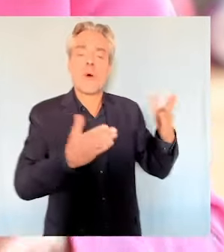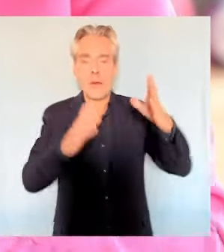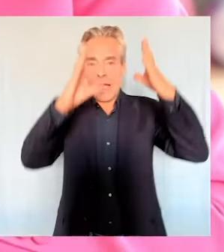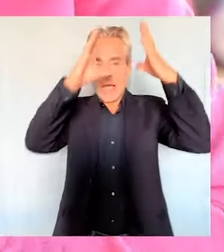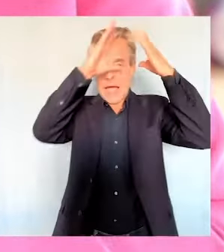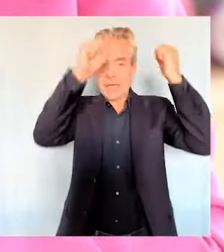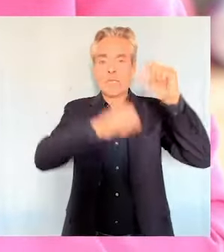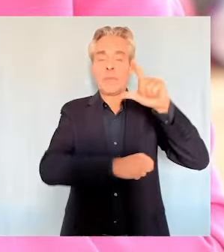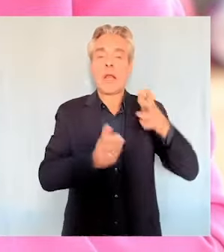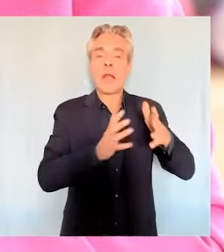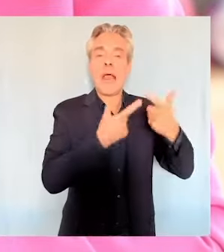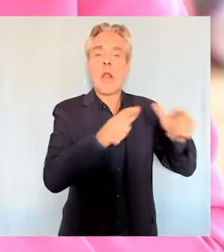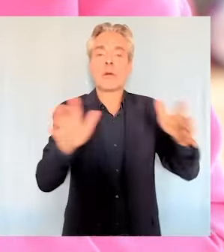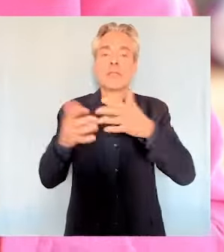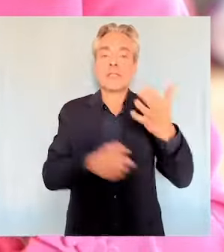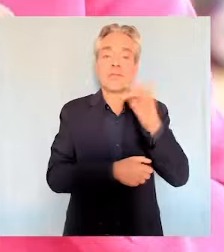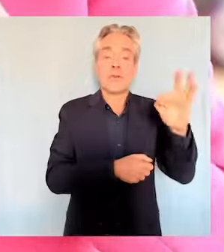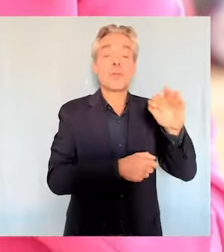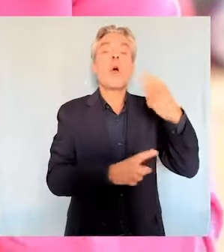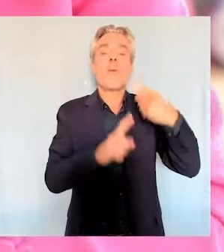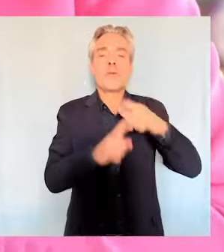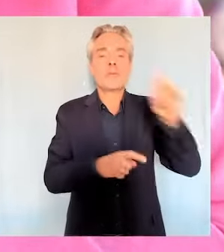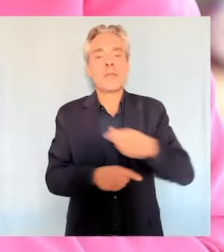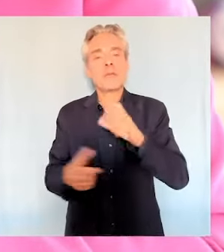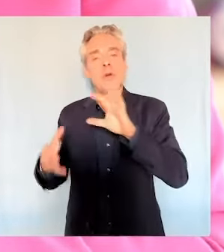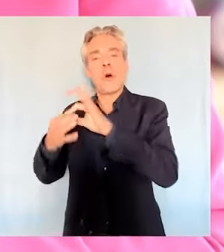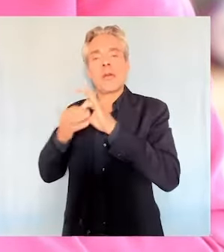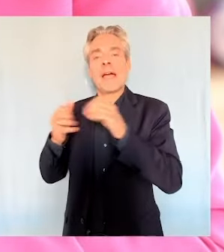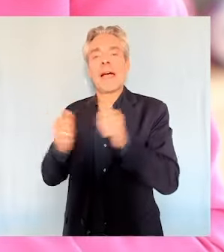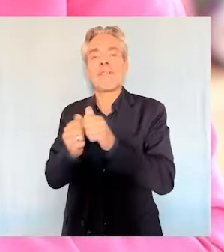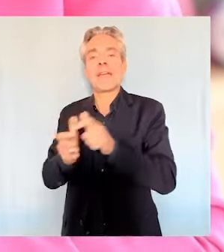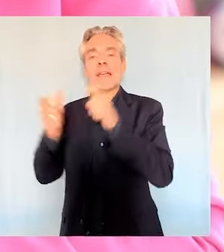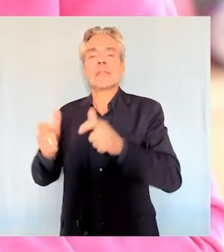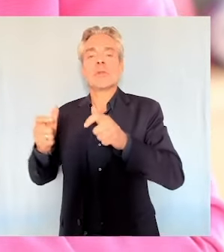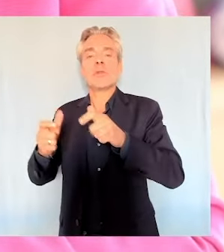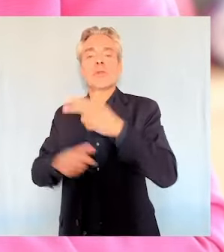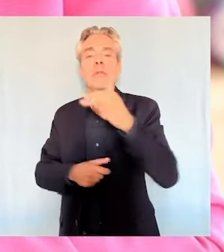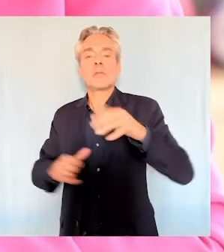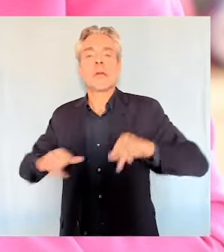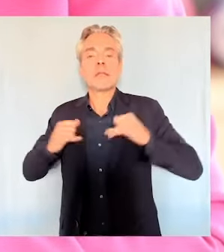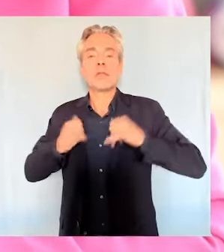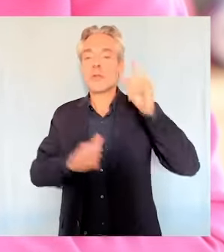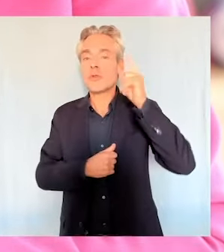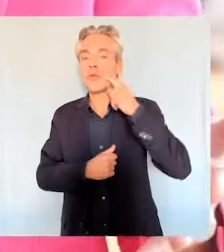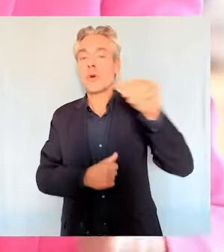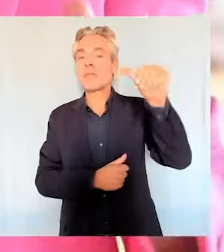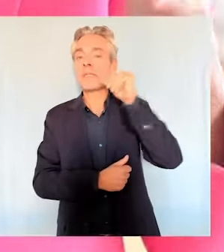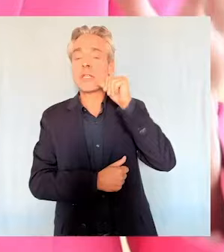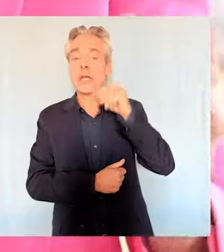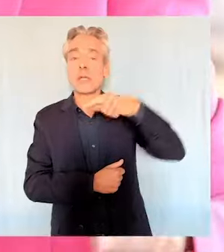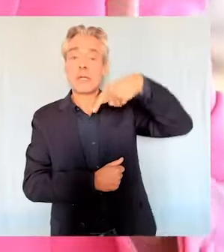l'Académie de la langue des signes française, et tout cela en collaboration avec l'Institut national des jeunes sourds.